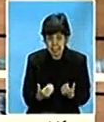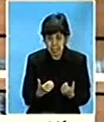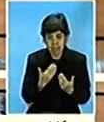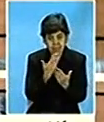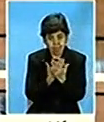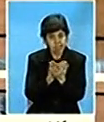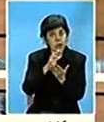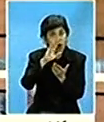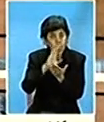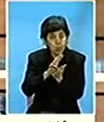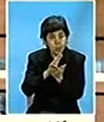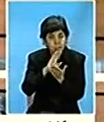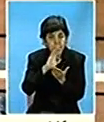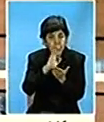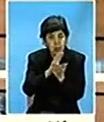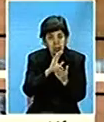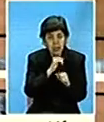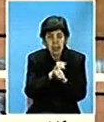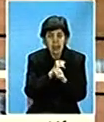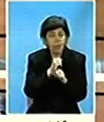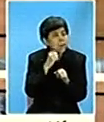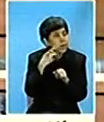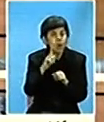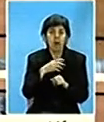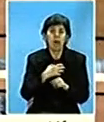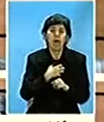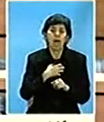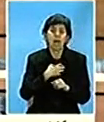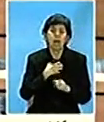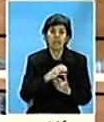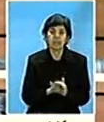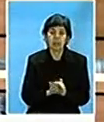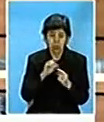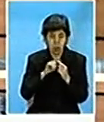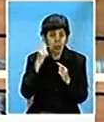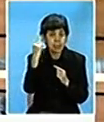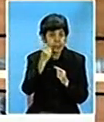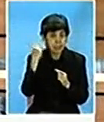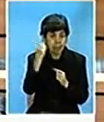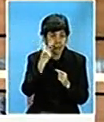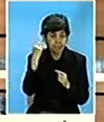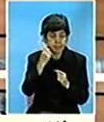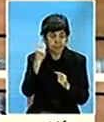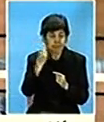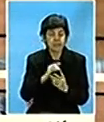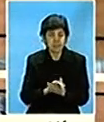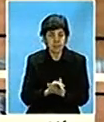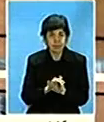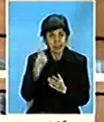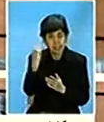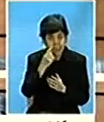บมานี้มันกระจายไปแล้วนี่ต้องติดตามให้เกิดประโยชน์จริงๆเพราะการท่องเที่ยวนั้นวันนี้เร